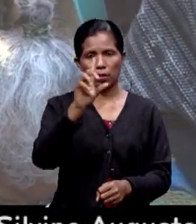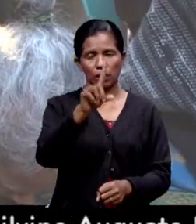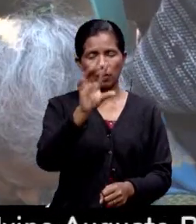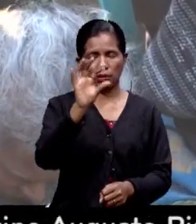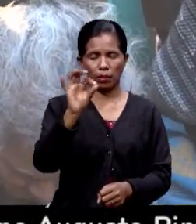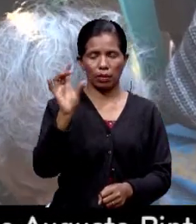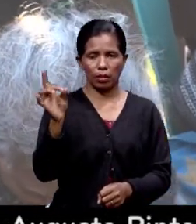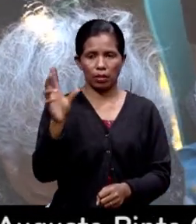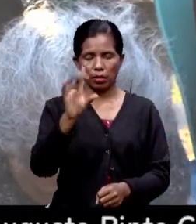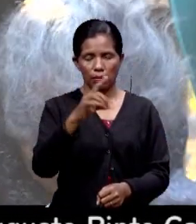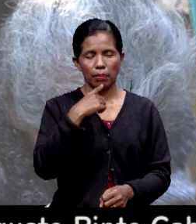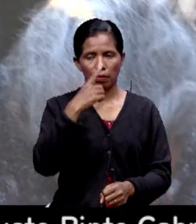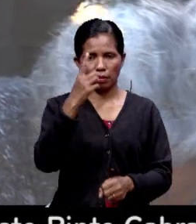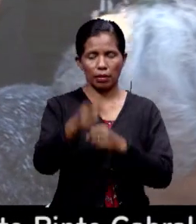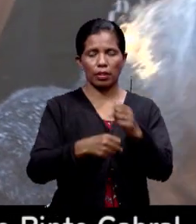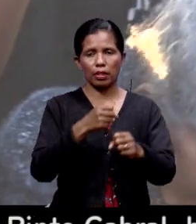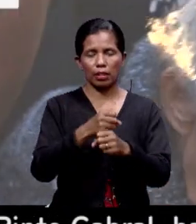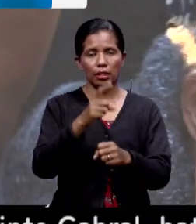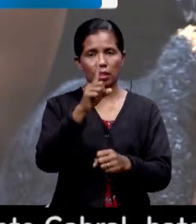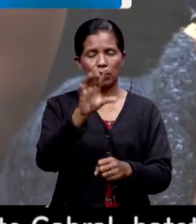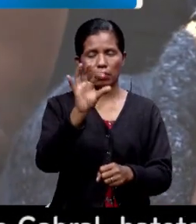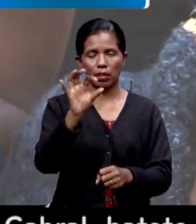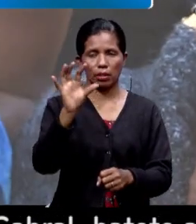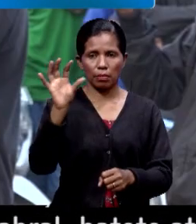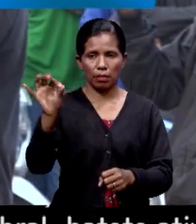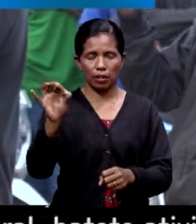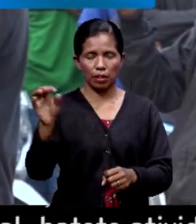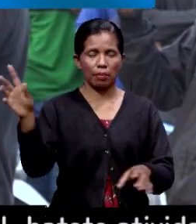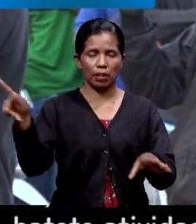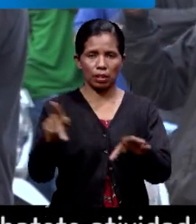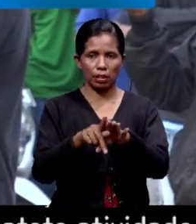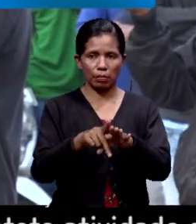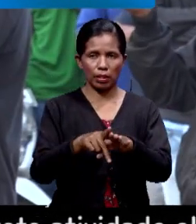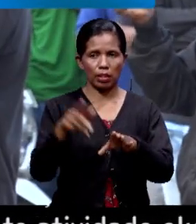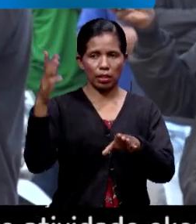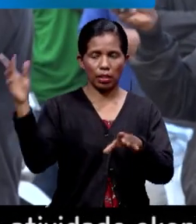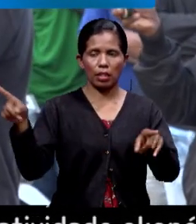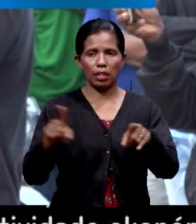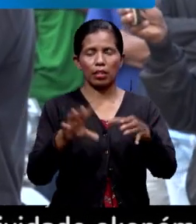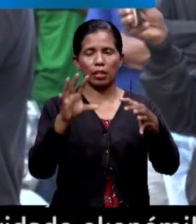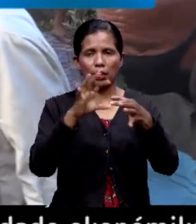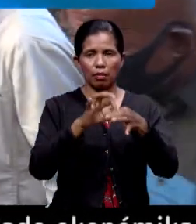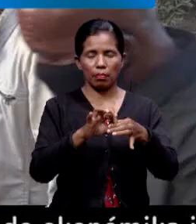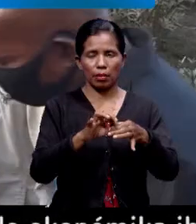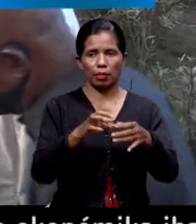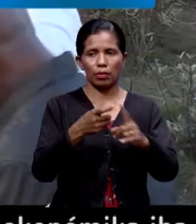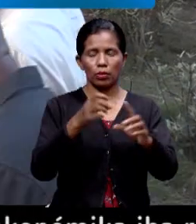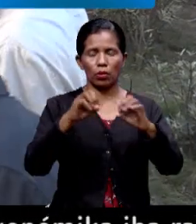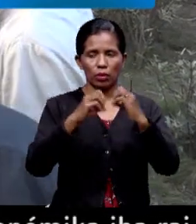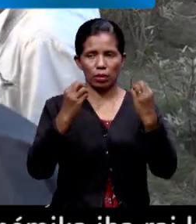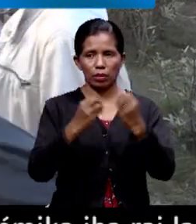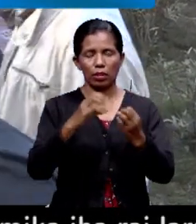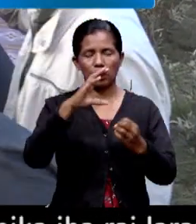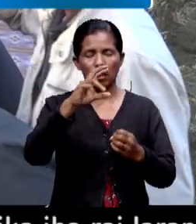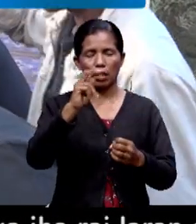hitu, to tinang riwida tu sia sia nulu resing sia. Saudoso involve iha klandestina, hanesan membru logistika lihusi organisasi